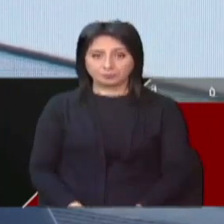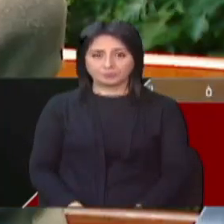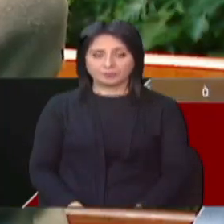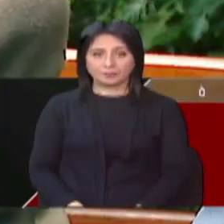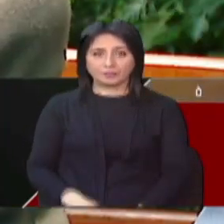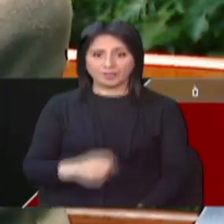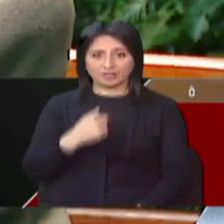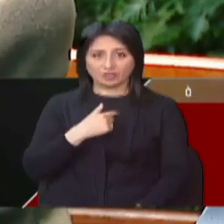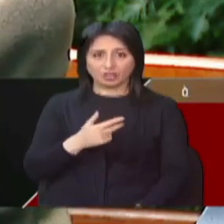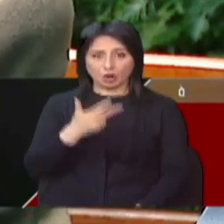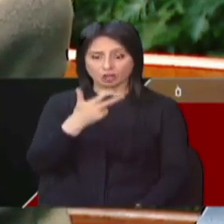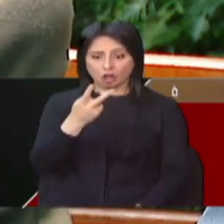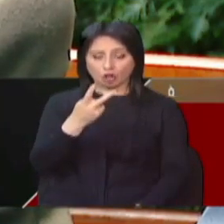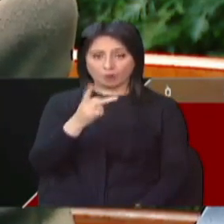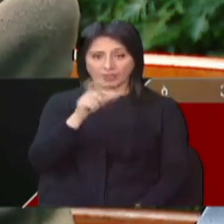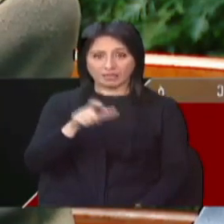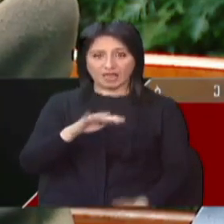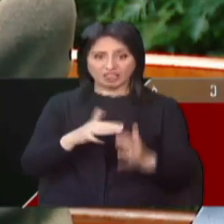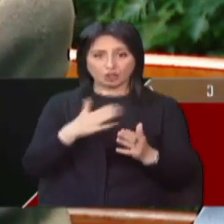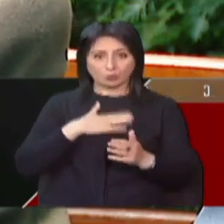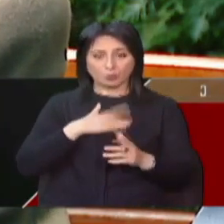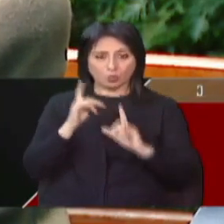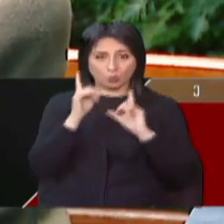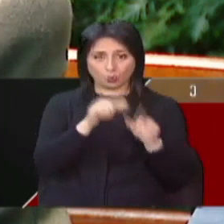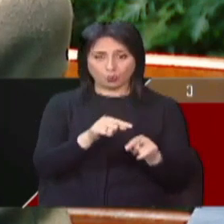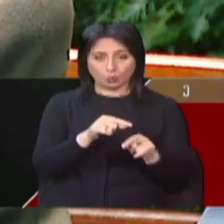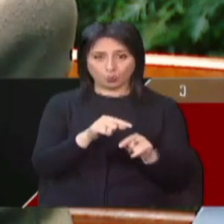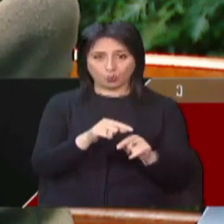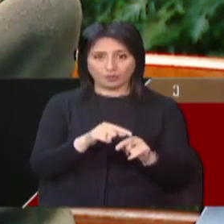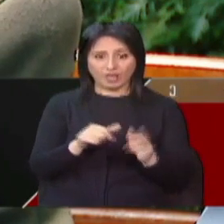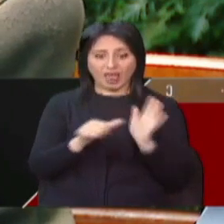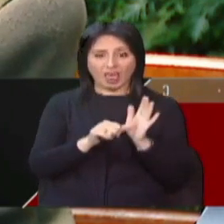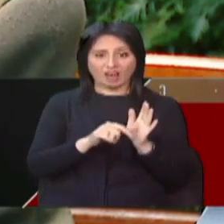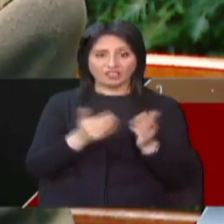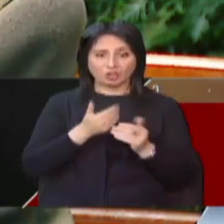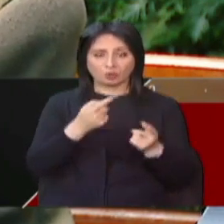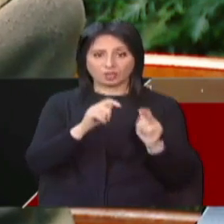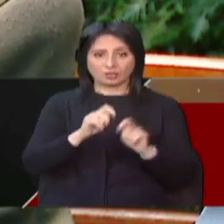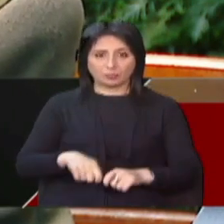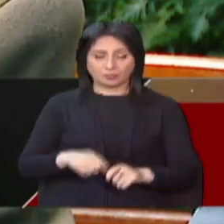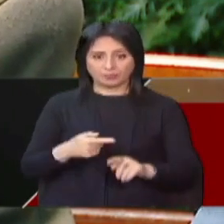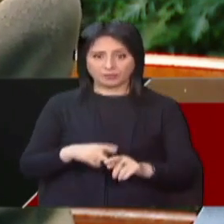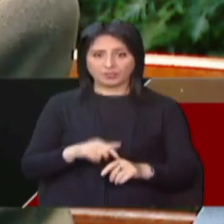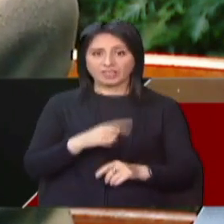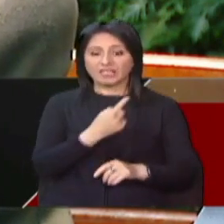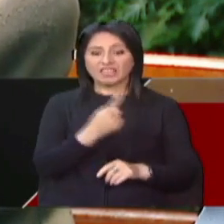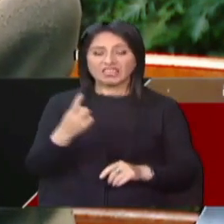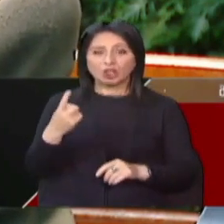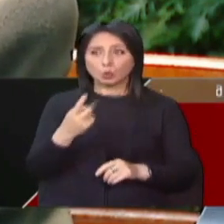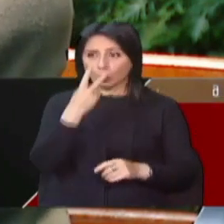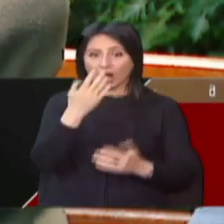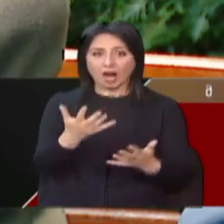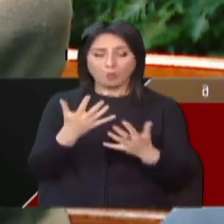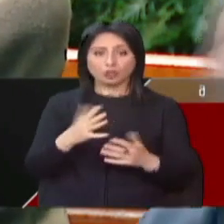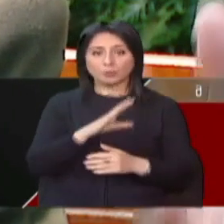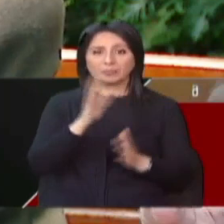Şu an sabırdan 32 katsız zavide de 600 metre çatalı yer davran evlada. Tüce uğruz gamaçına ise